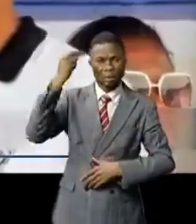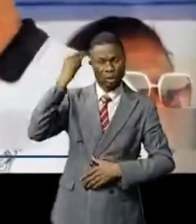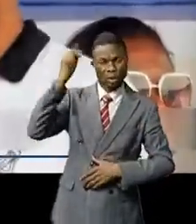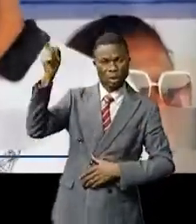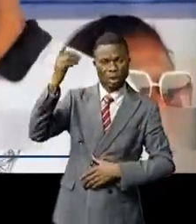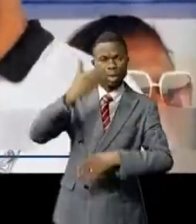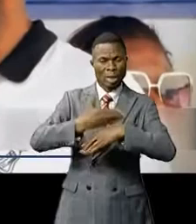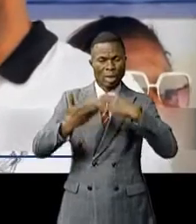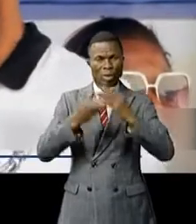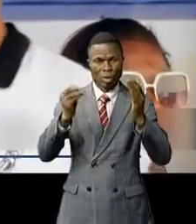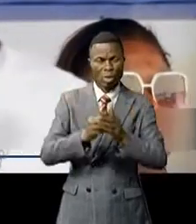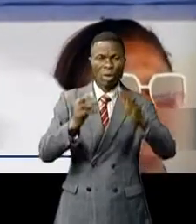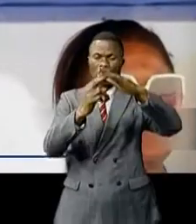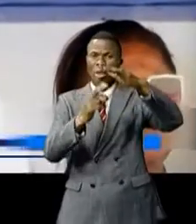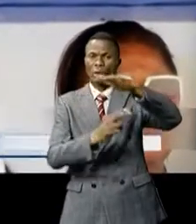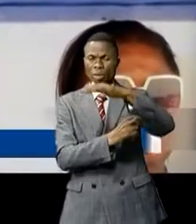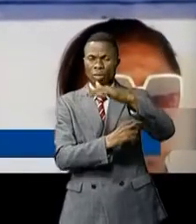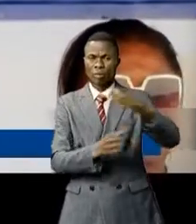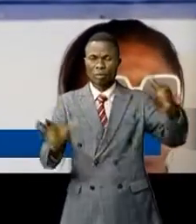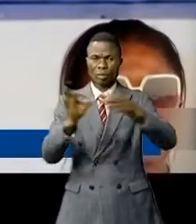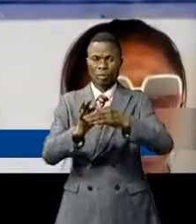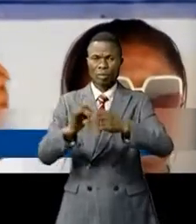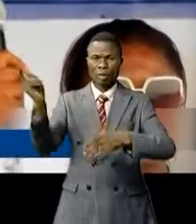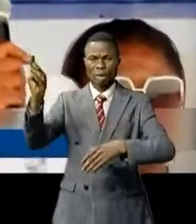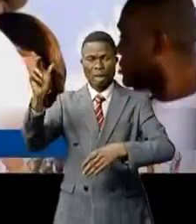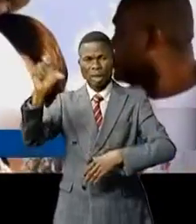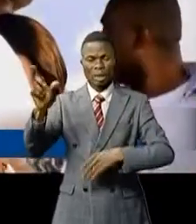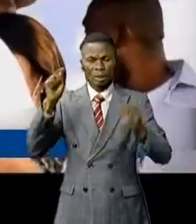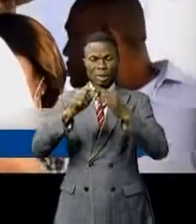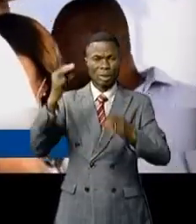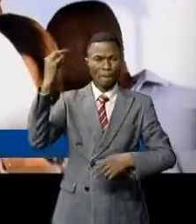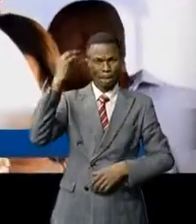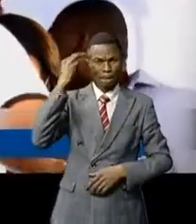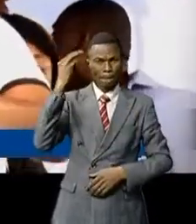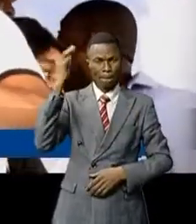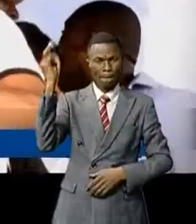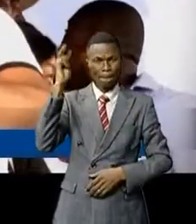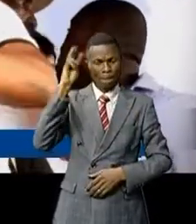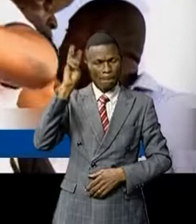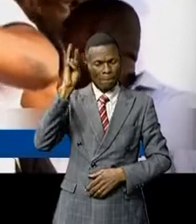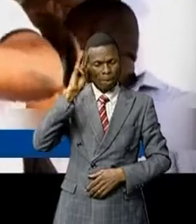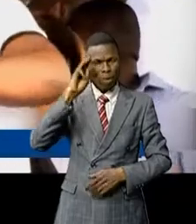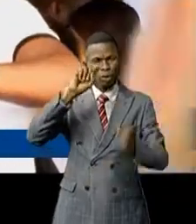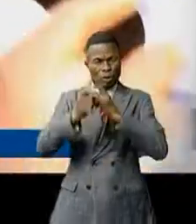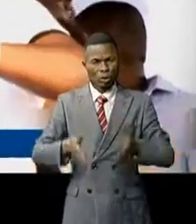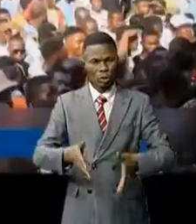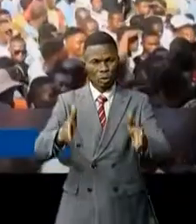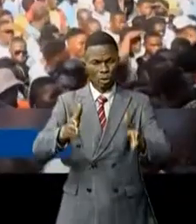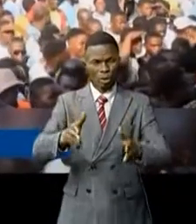la construction d'un pont reliant Kingabwa à Massina et la modernisation